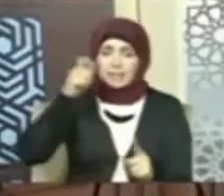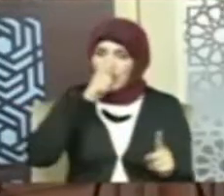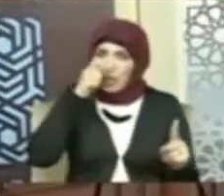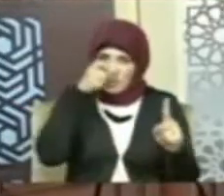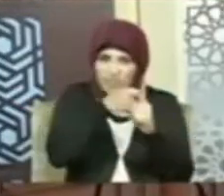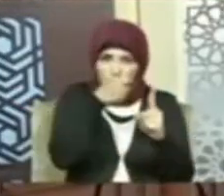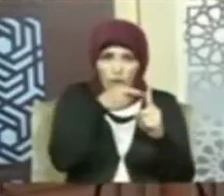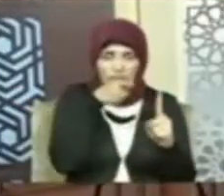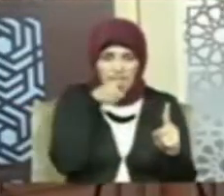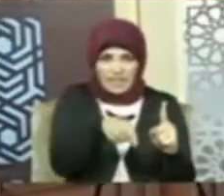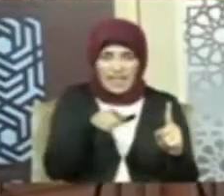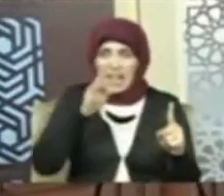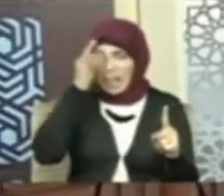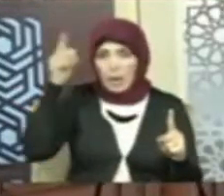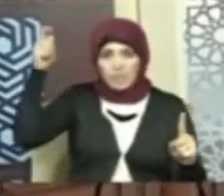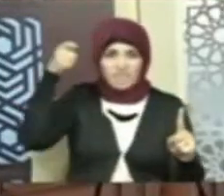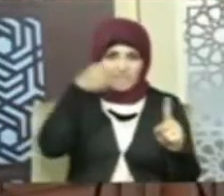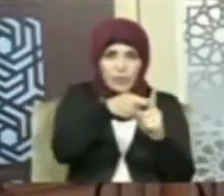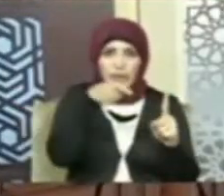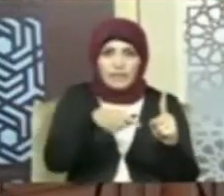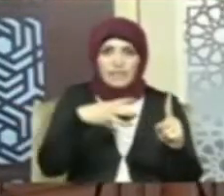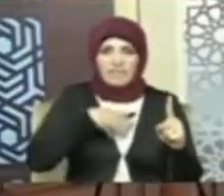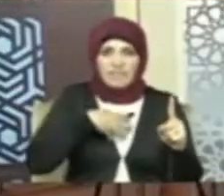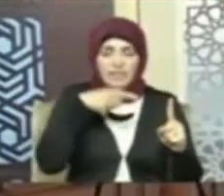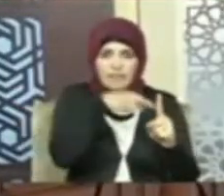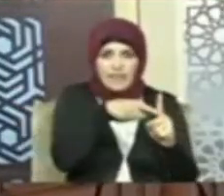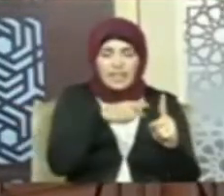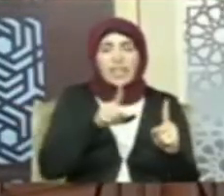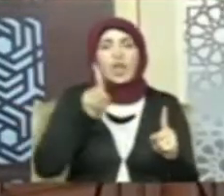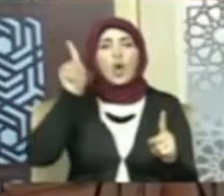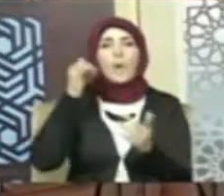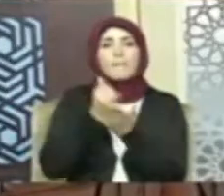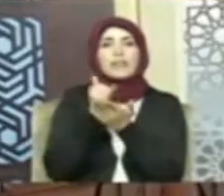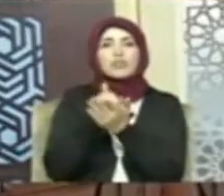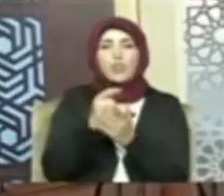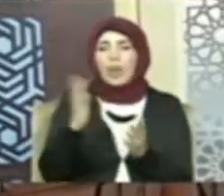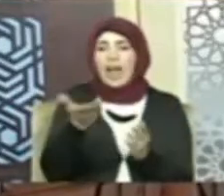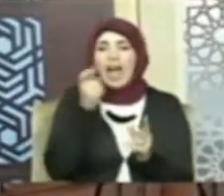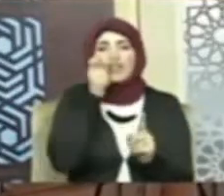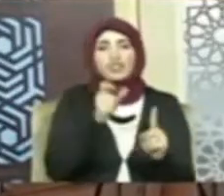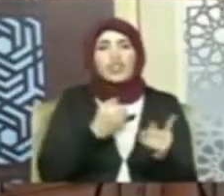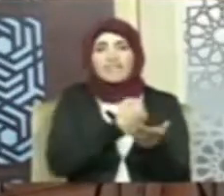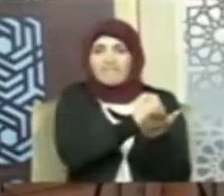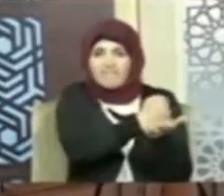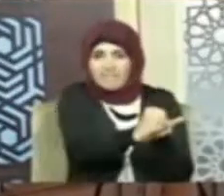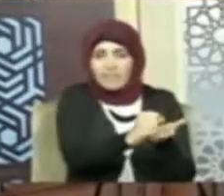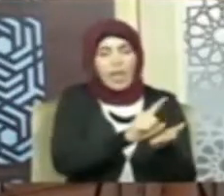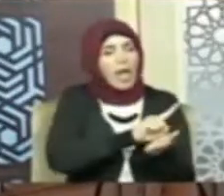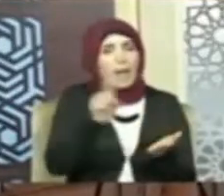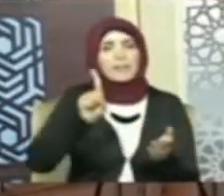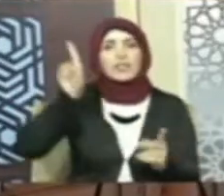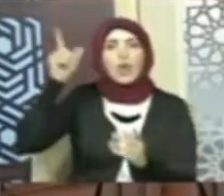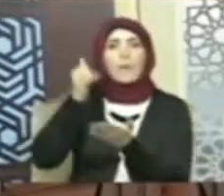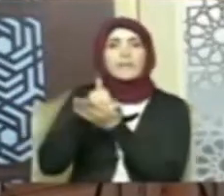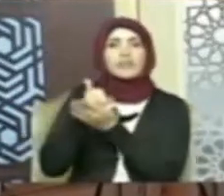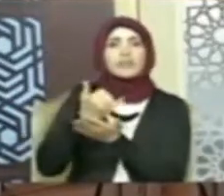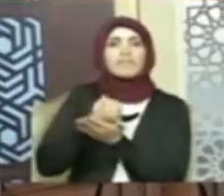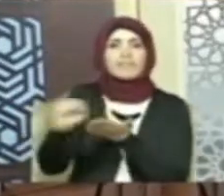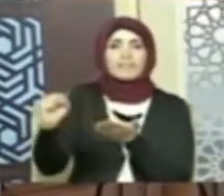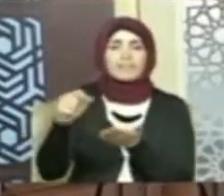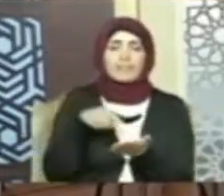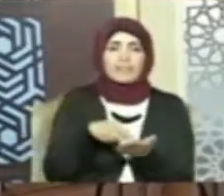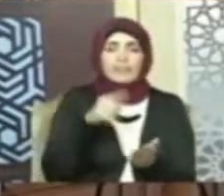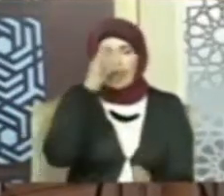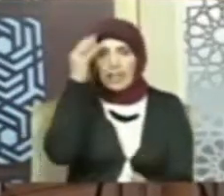بضر فلا كاشف له إلا هو، وإن يردك بخير